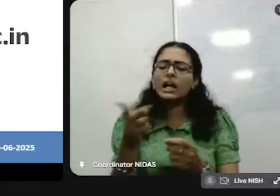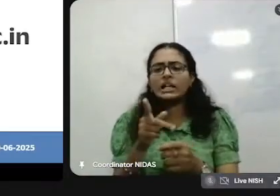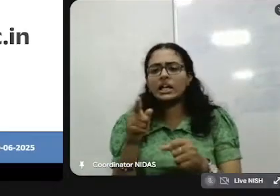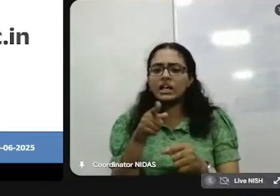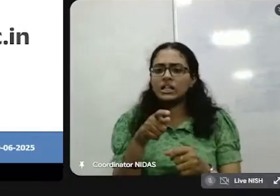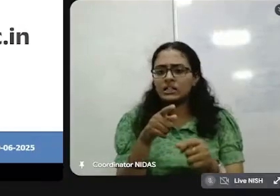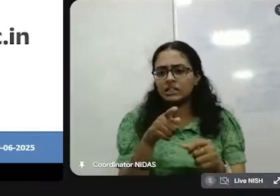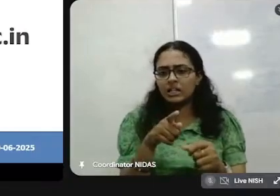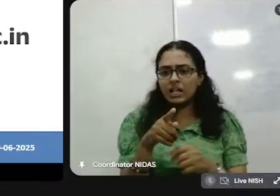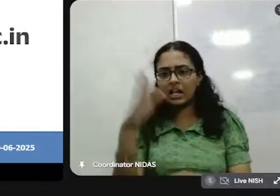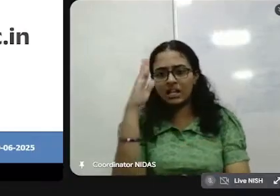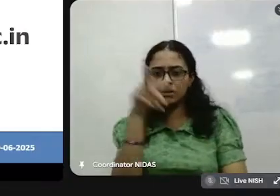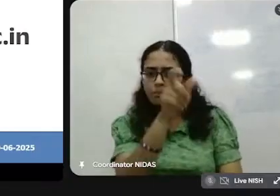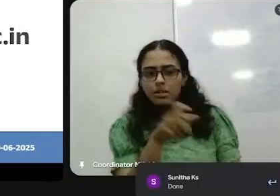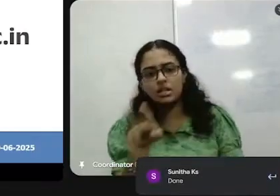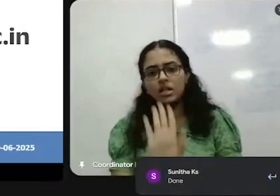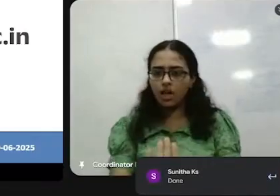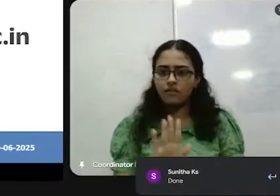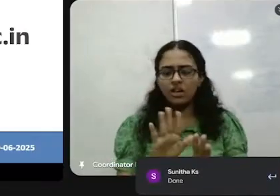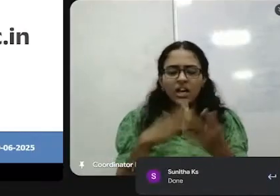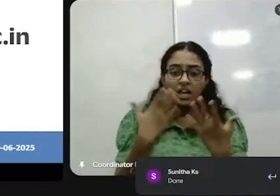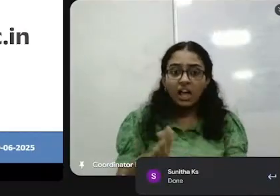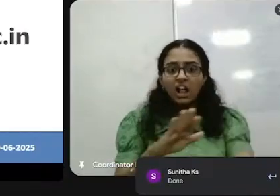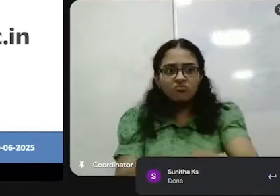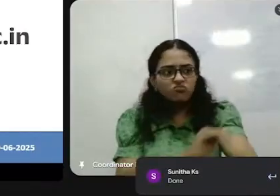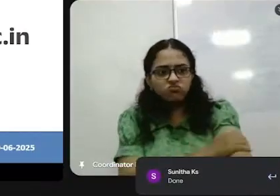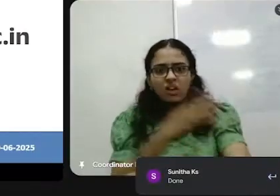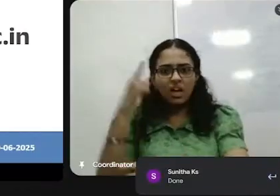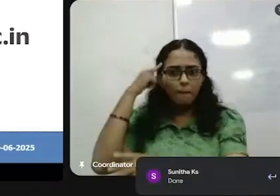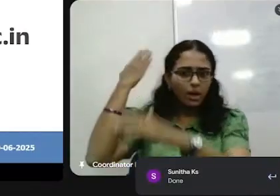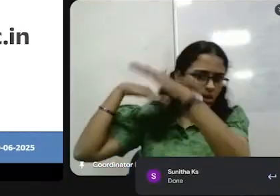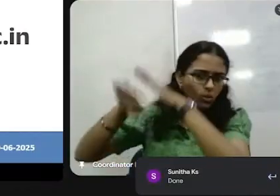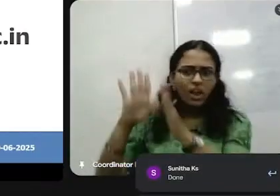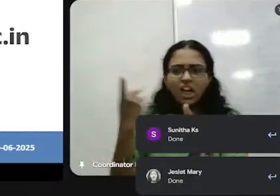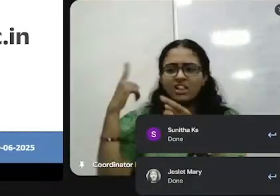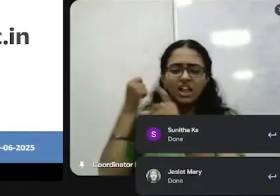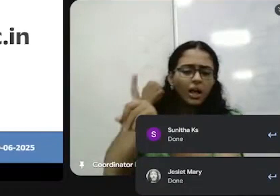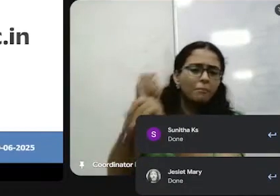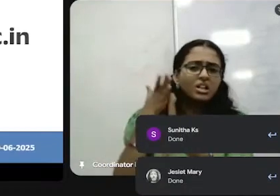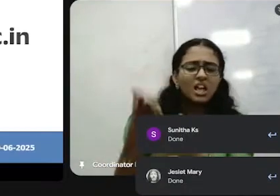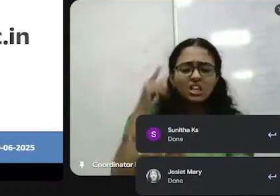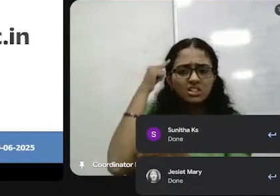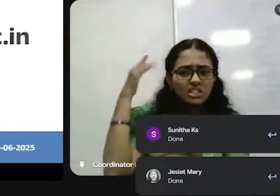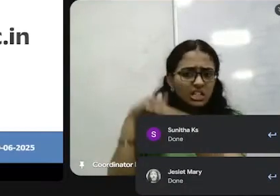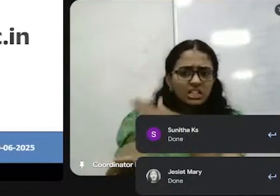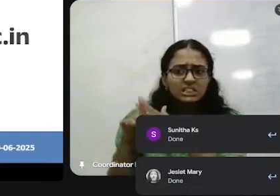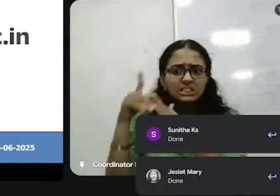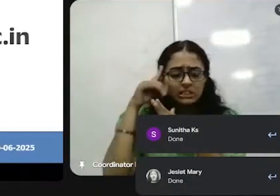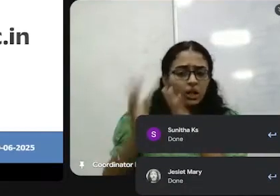എനിക്കും ഇത് തന്നെയാണ് പറയാനുള്ളത്. ഏത് ഭാഗമാണ് തലച്ചോറിൽ അഫക്റ്റഡ് ആയത്, അത് എത്രത്തോളം